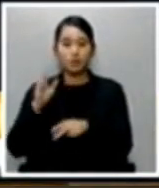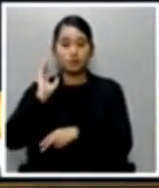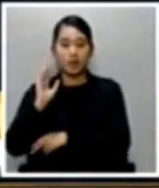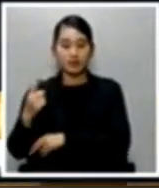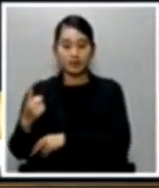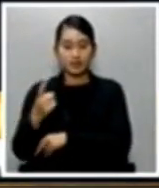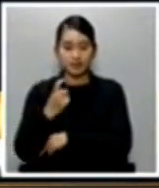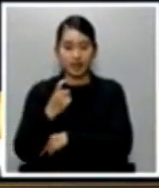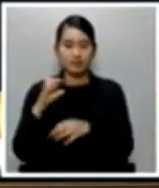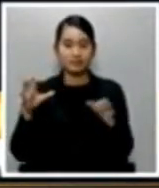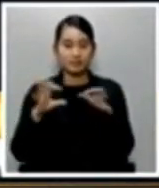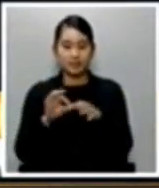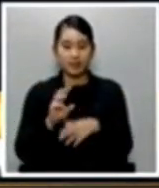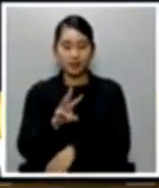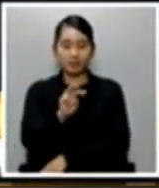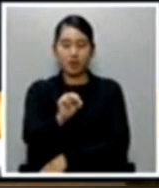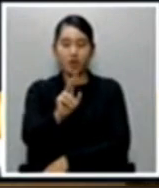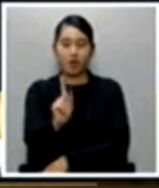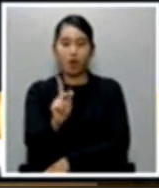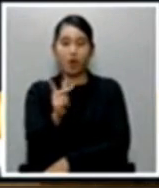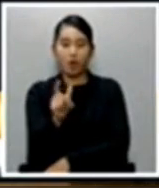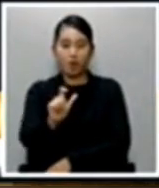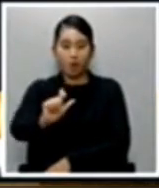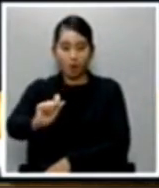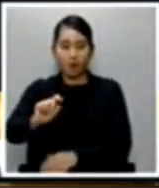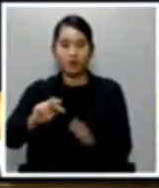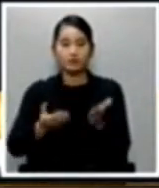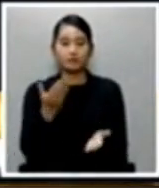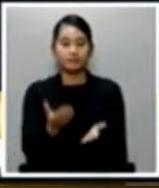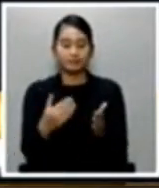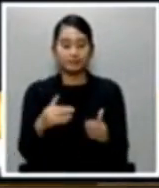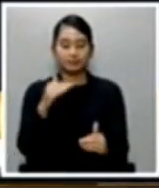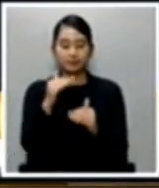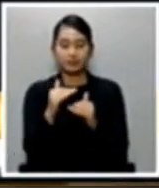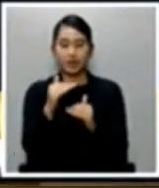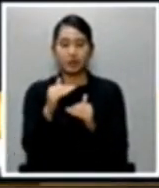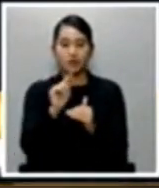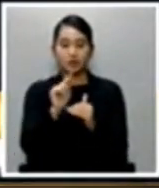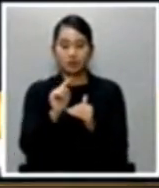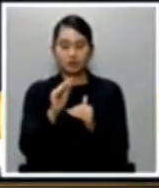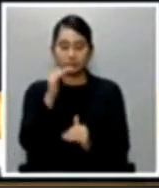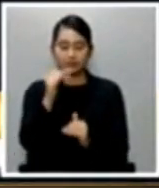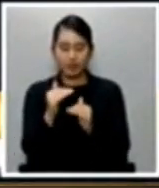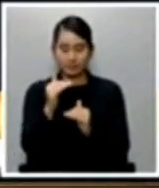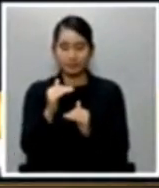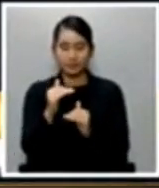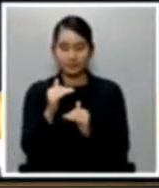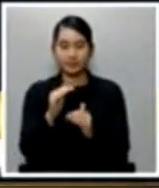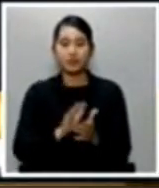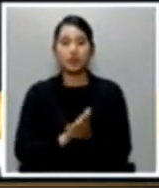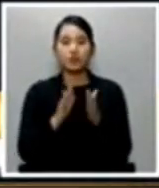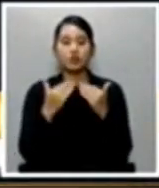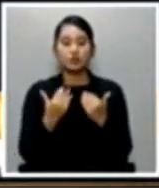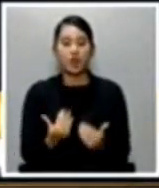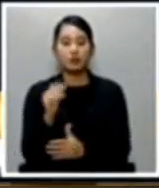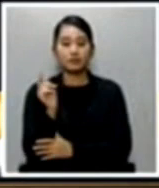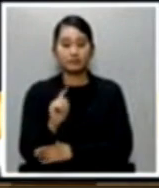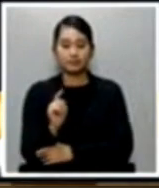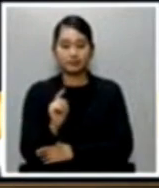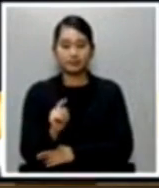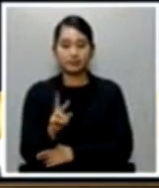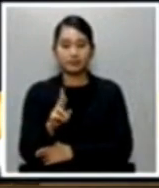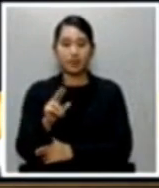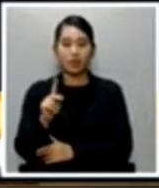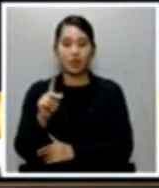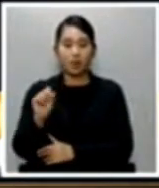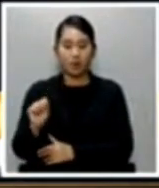ได้พูดถึงเรื่องของมคอหรือที่เราเรียกว่ากรอบมาตรฐานคุณวุฒิระดับอุดมศึกษาแห่งชาตินั้นณวันนี้ม